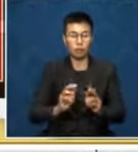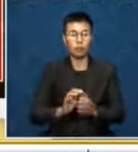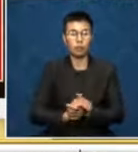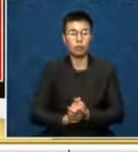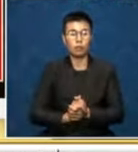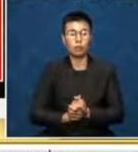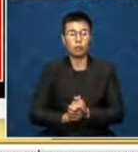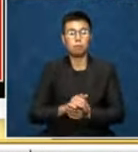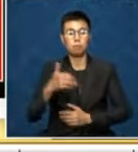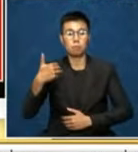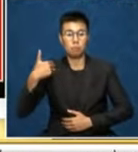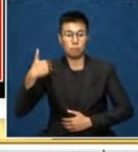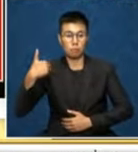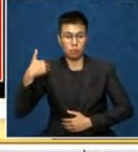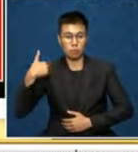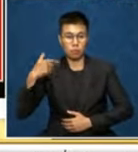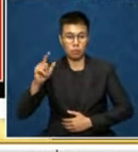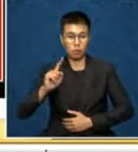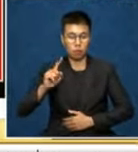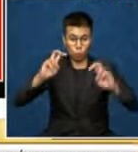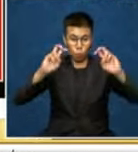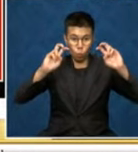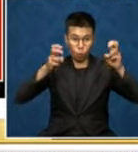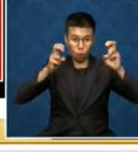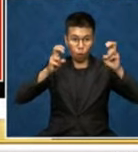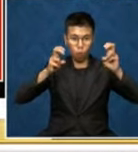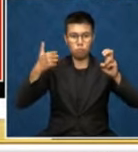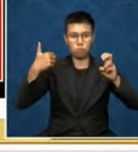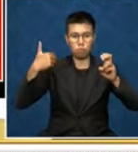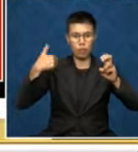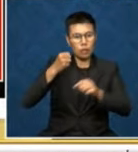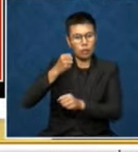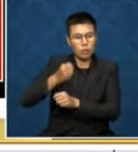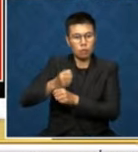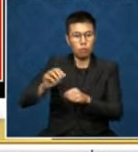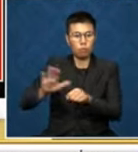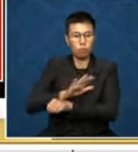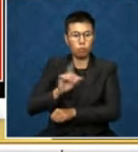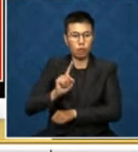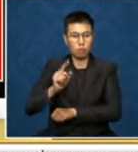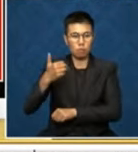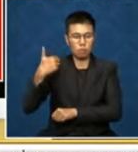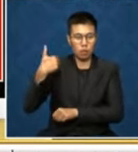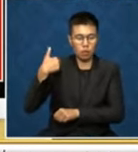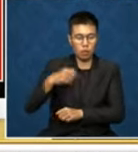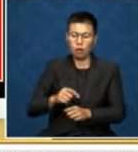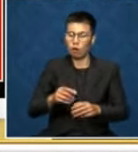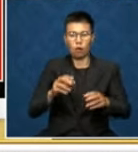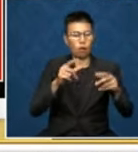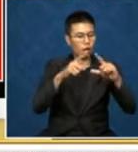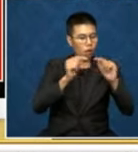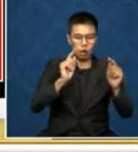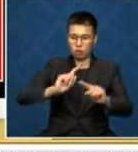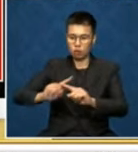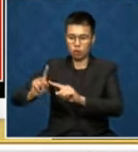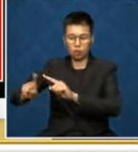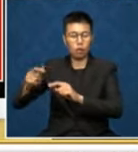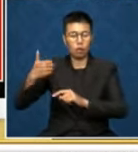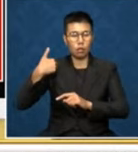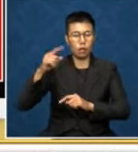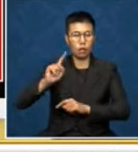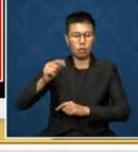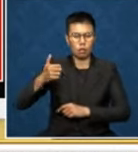งมียัตติเข้าไปค้างๆอยู่มากมายที่จะตั้งกรรมาธิการวิสามัญศึกษาเรื่องนั้นเรื่องนี้ประเด็นที่หนึ่งก็คือมีความซ้